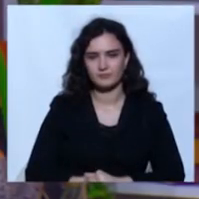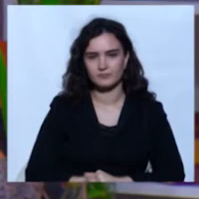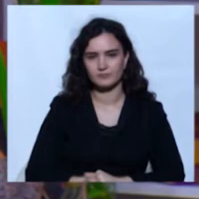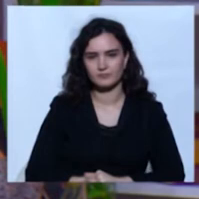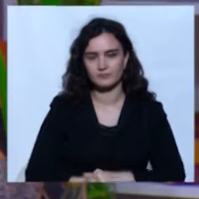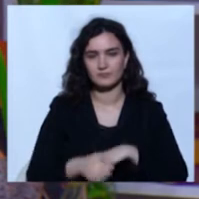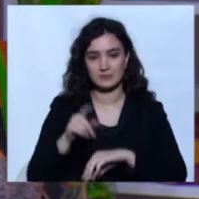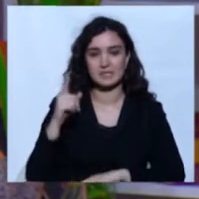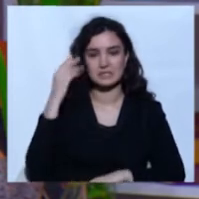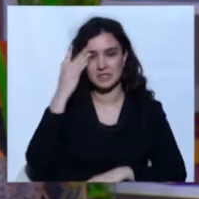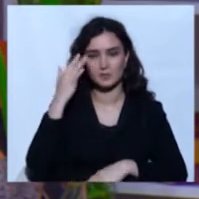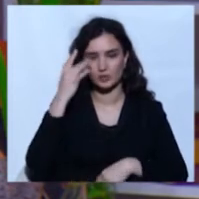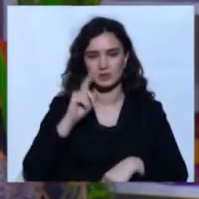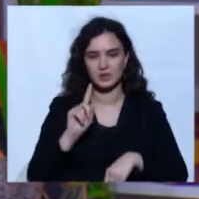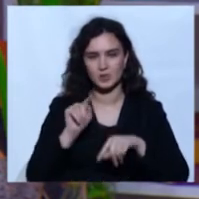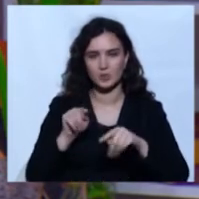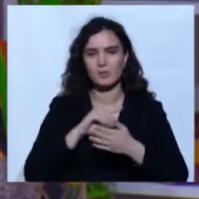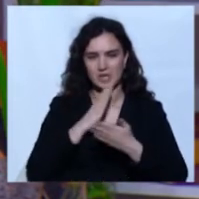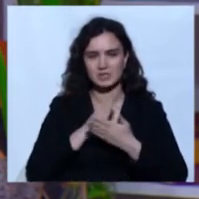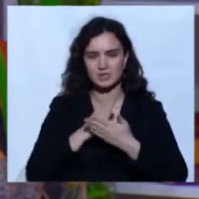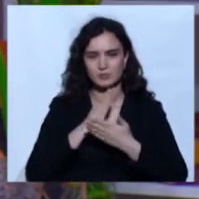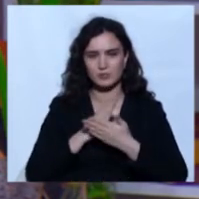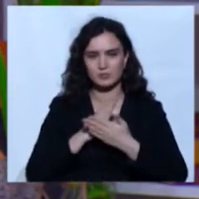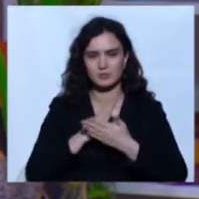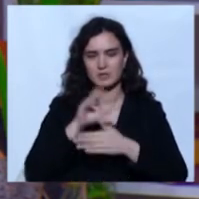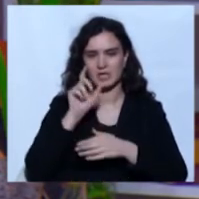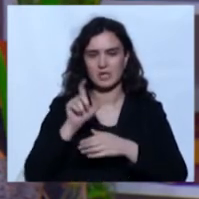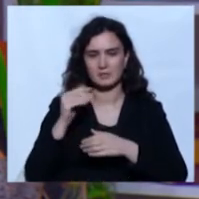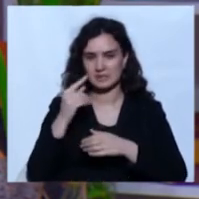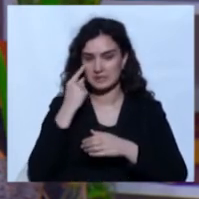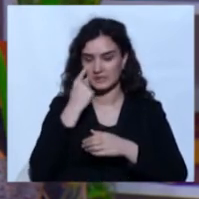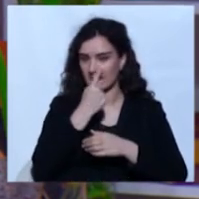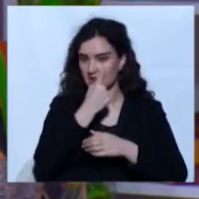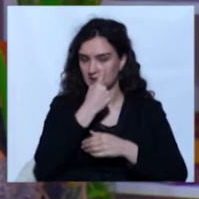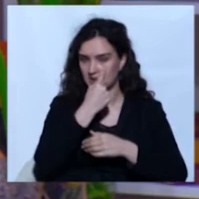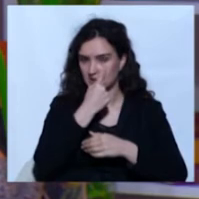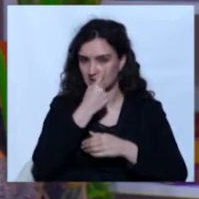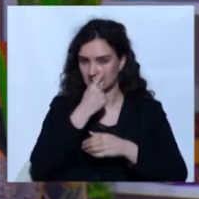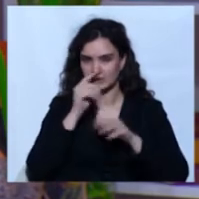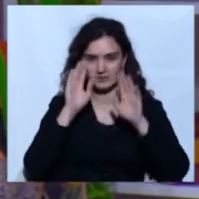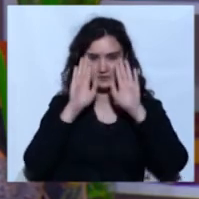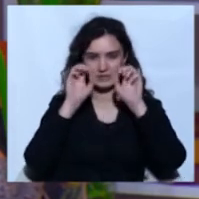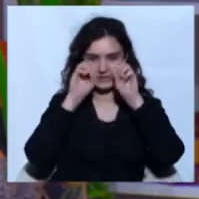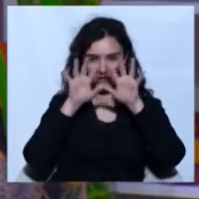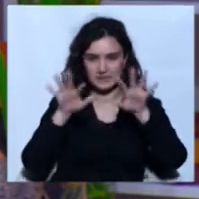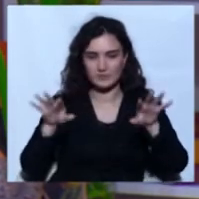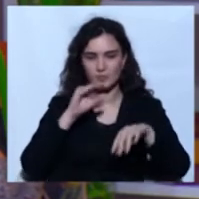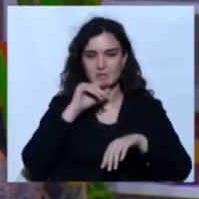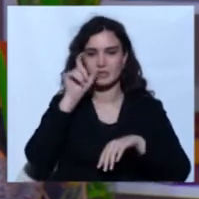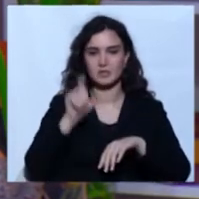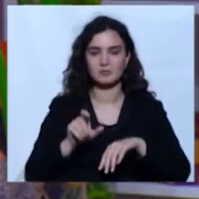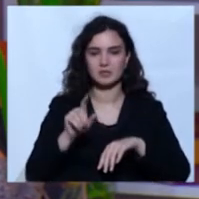მან წარმოიდგინა, რომ არსებობს ადამიანის თვალიდან გამოსული სხივები, როდესაც